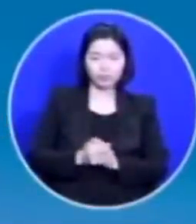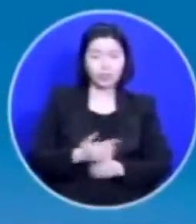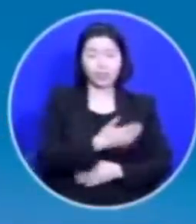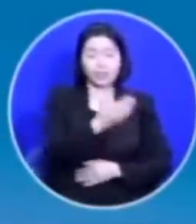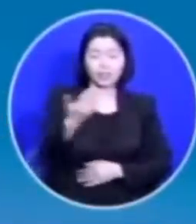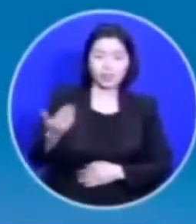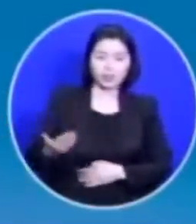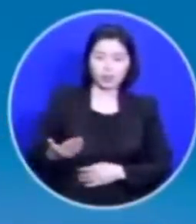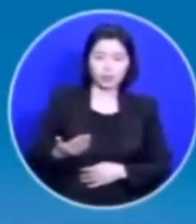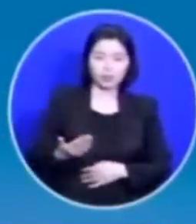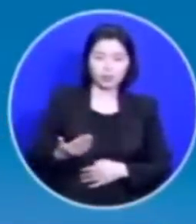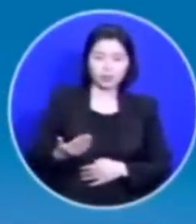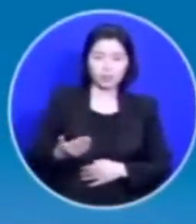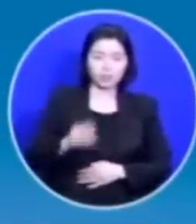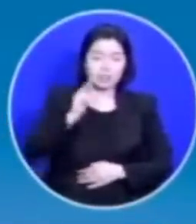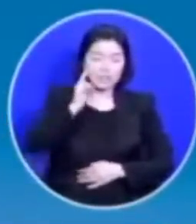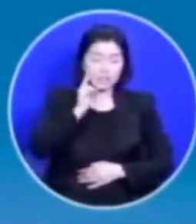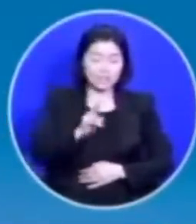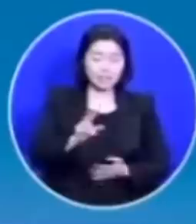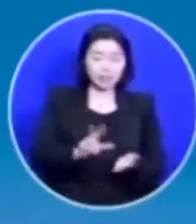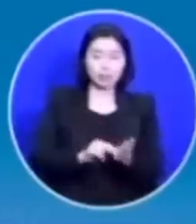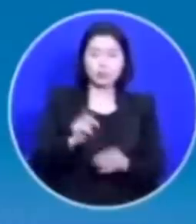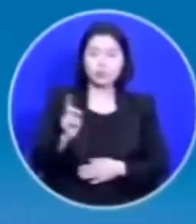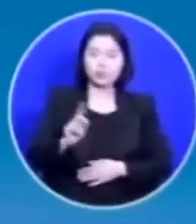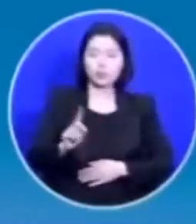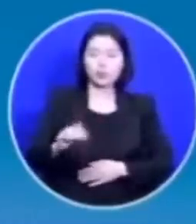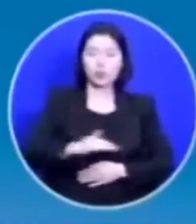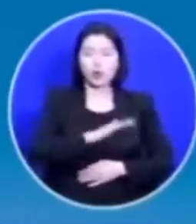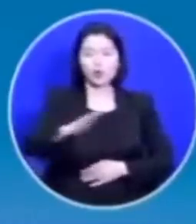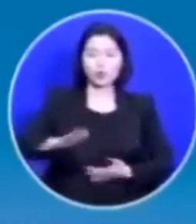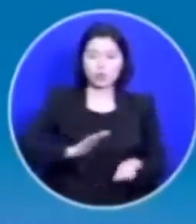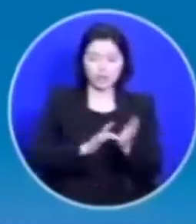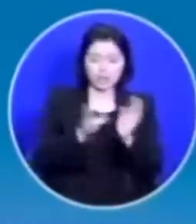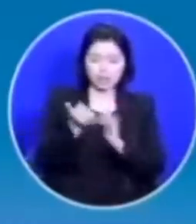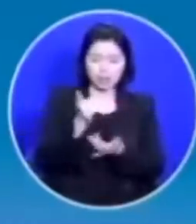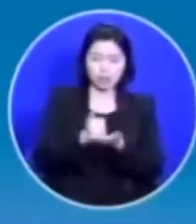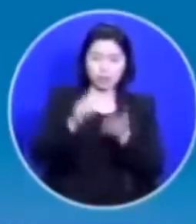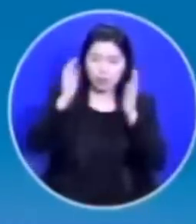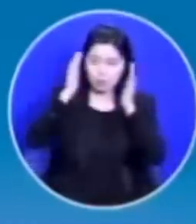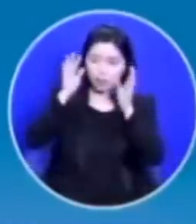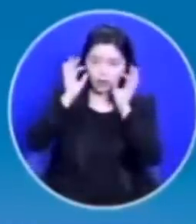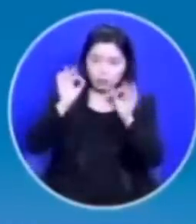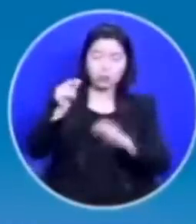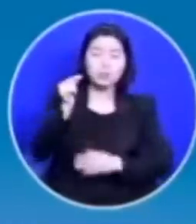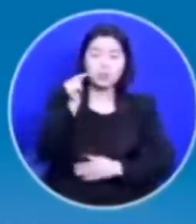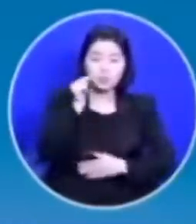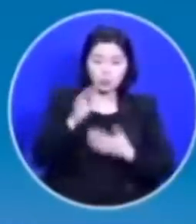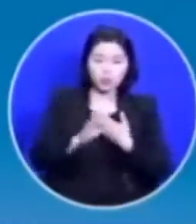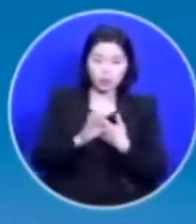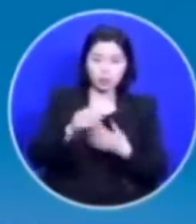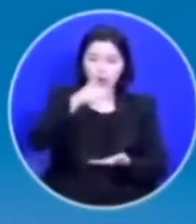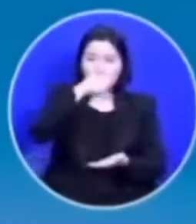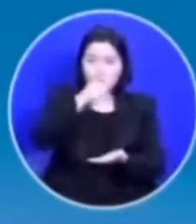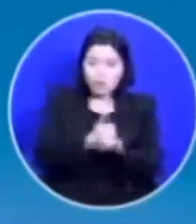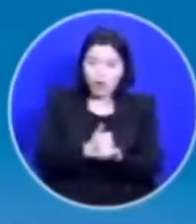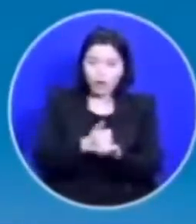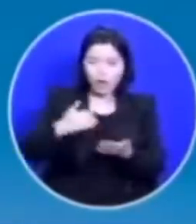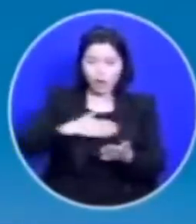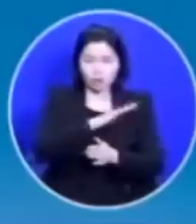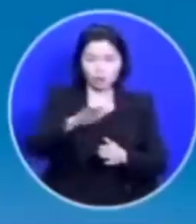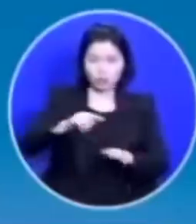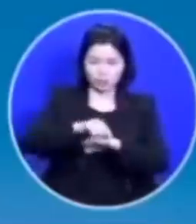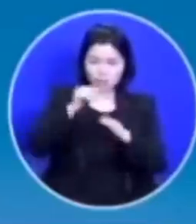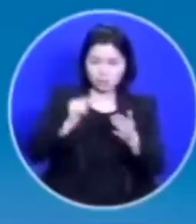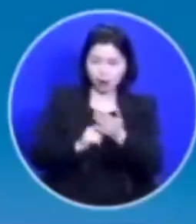여러분 심각한 것은 우리가 예수님을 바라보지 못하면 죄가 우리 마음을 틈타 들어온다는